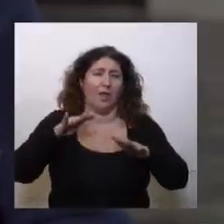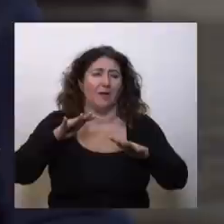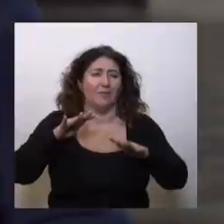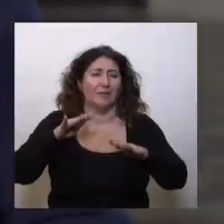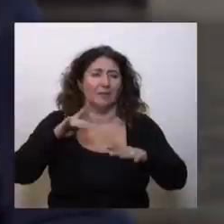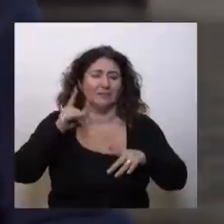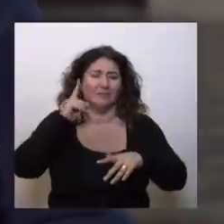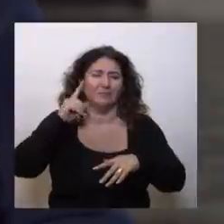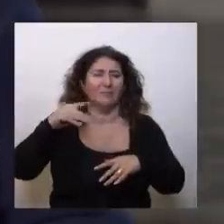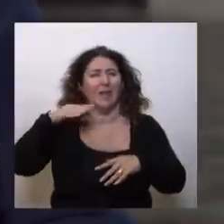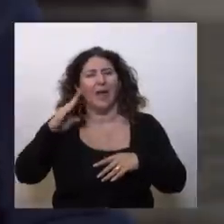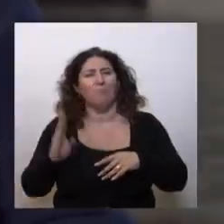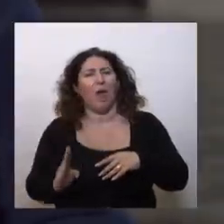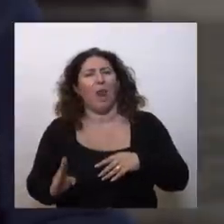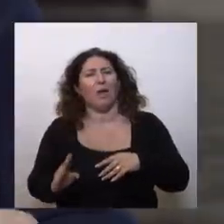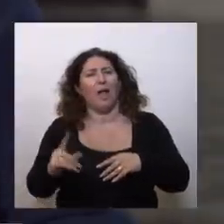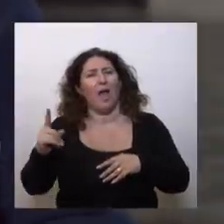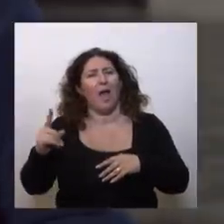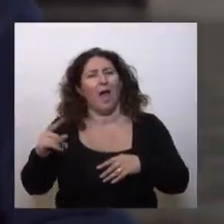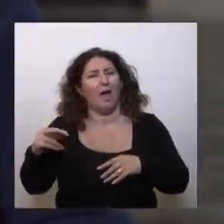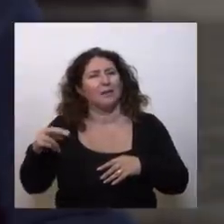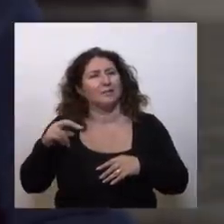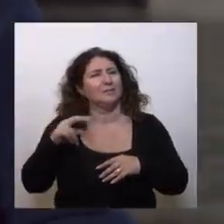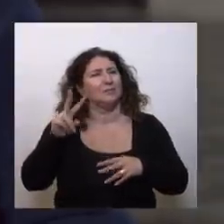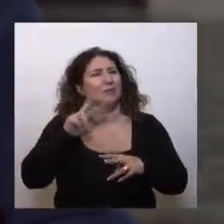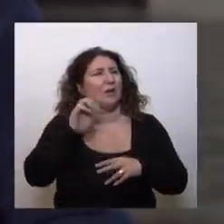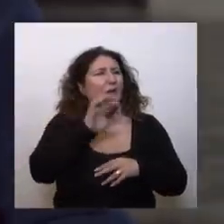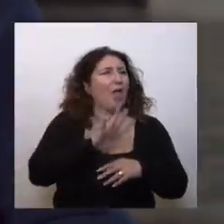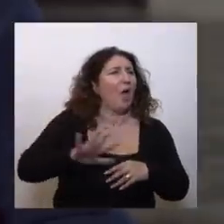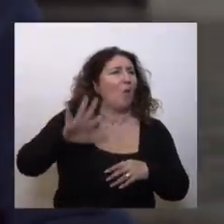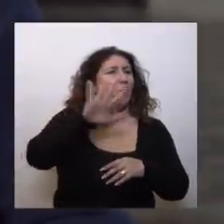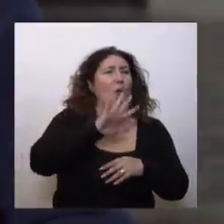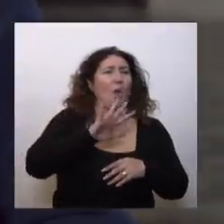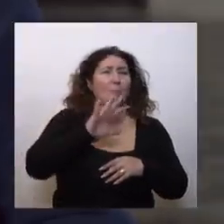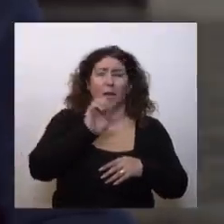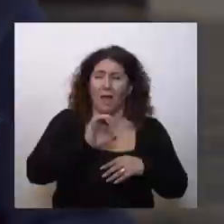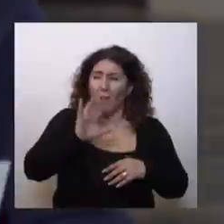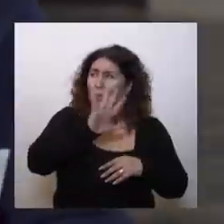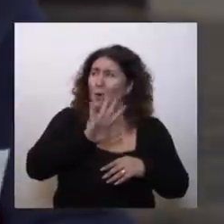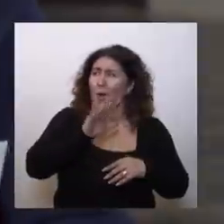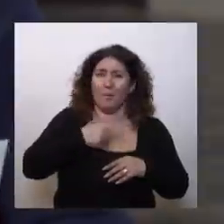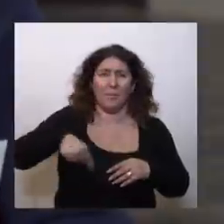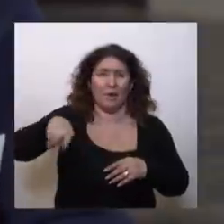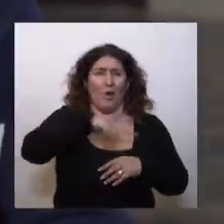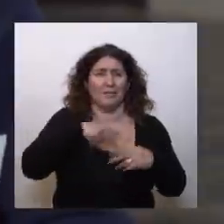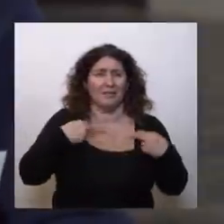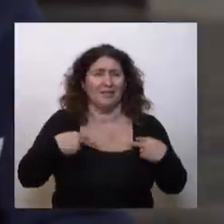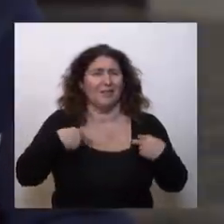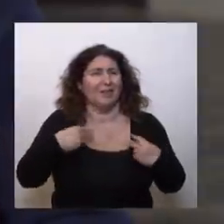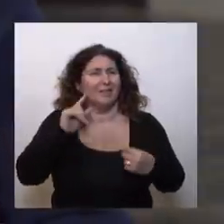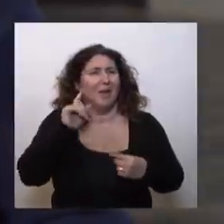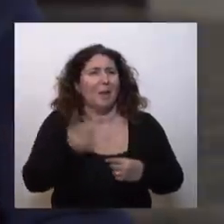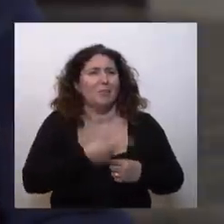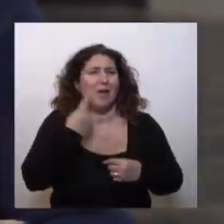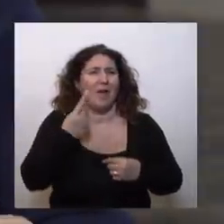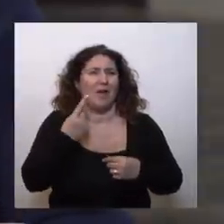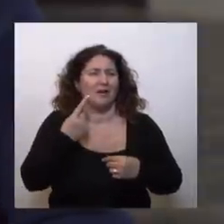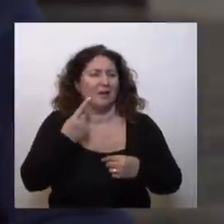Balcani, per cercare una vita migliore in Europa, la nostra Europa, si alternano a quelle dei tuoi